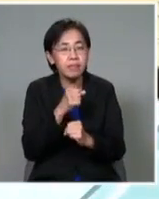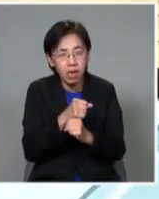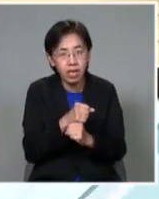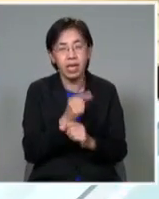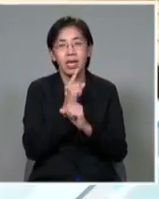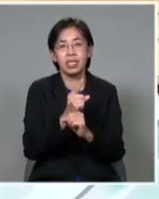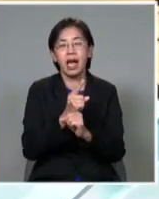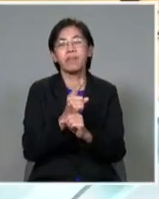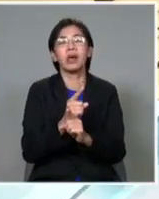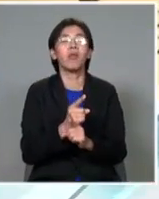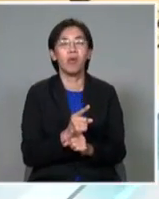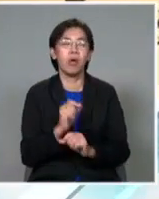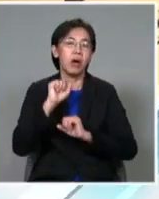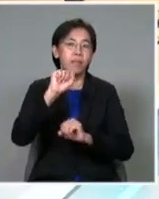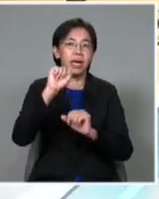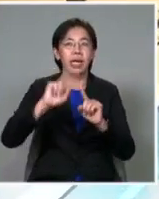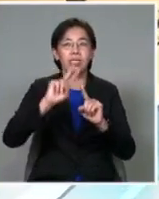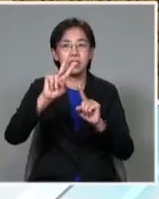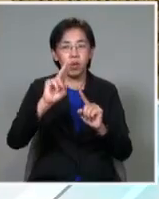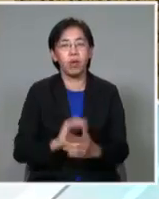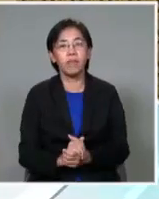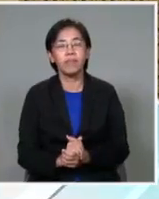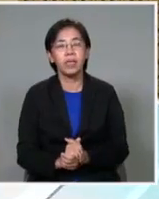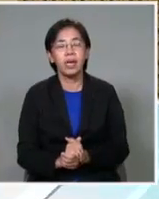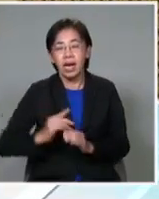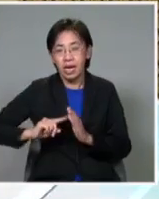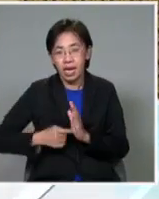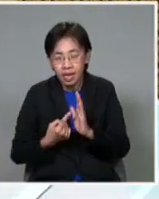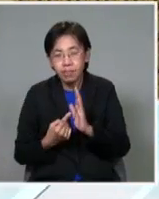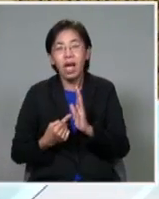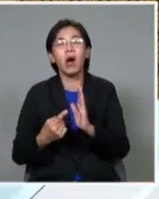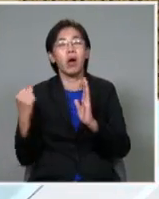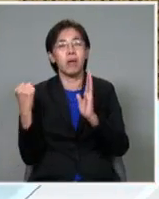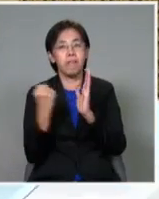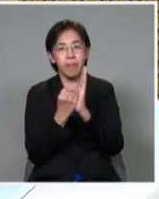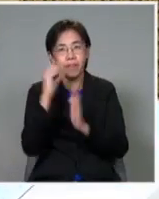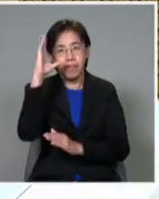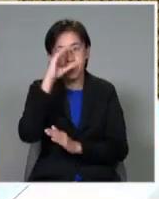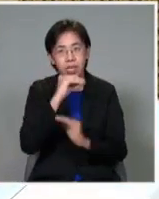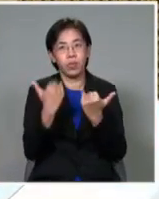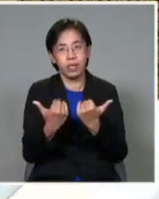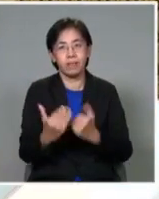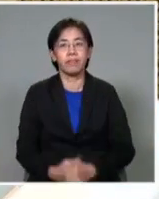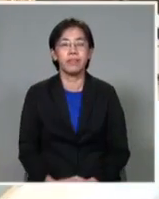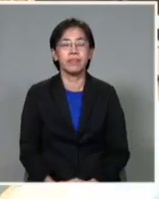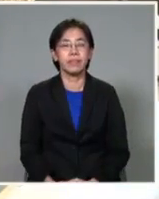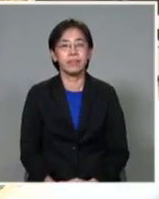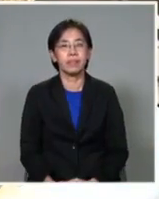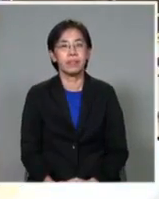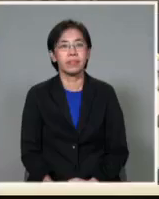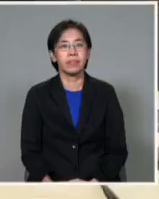ตามข้อกำหนดฉบับที่ 2ในพรกฉุกเฉินที่จะมีผลบังคับใช้ในช่วงค่ำของวันนี้นะครับ